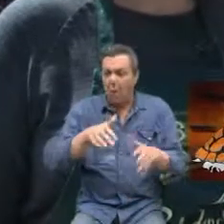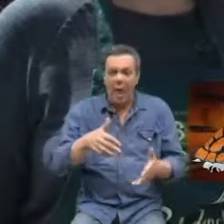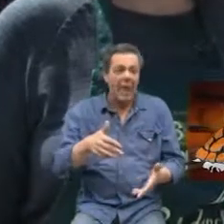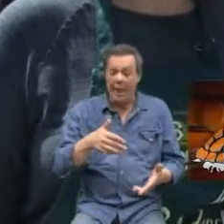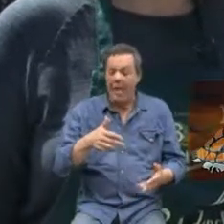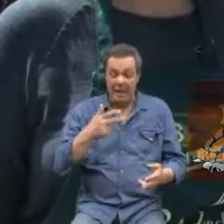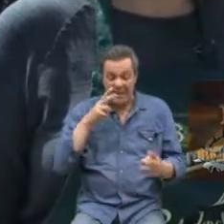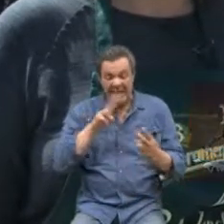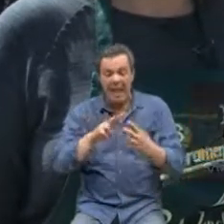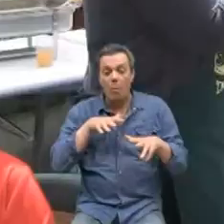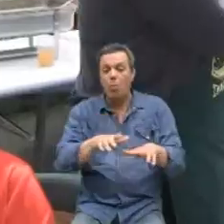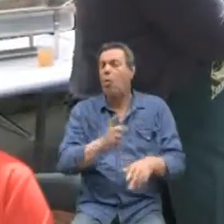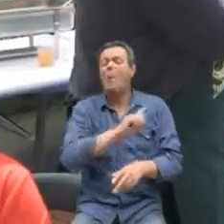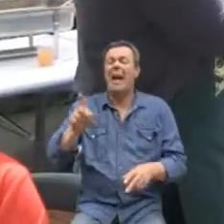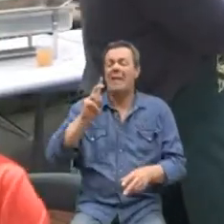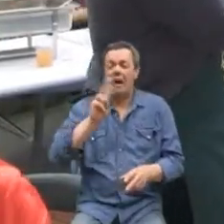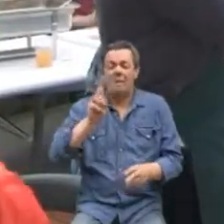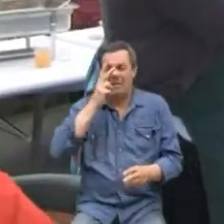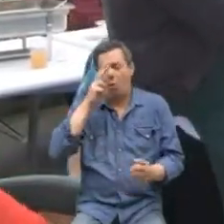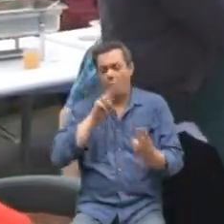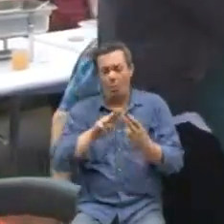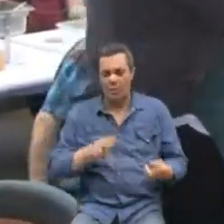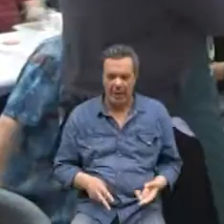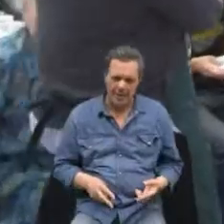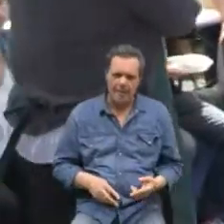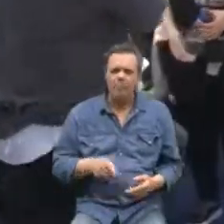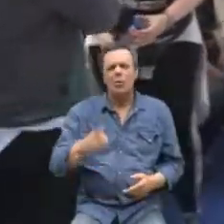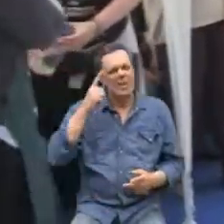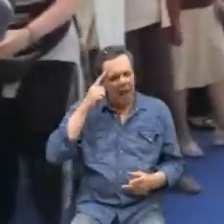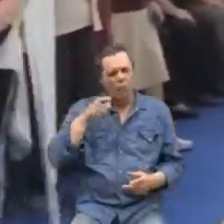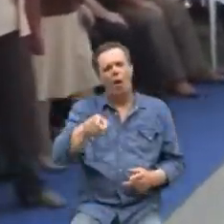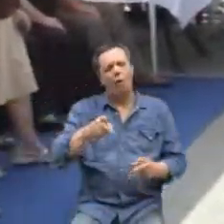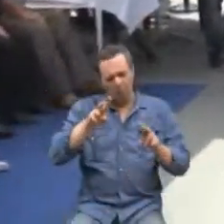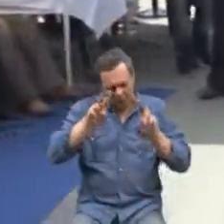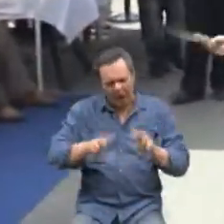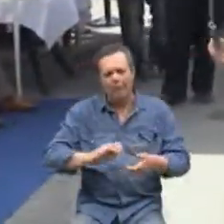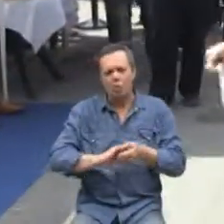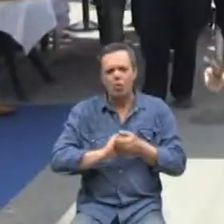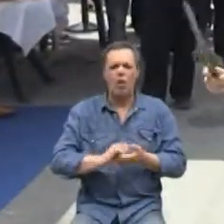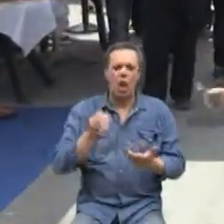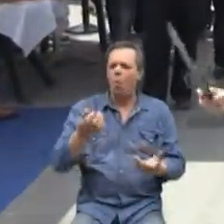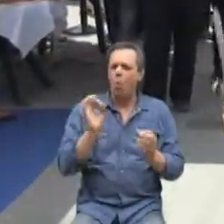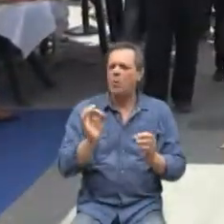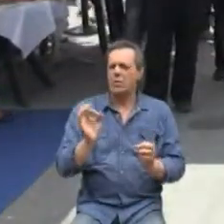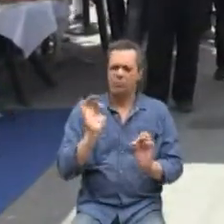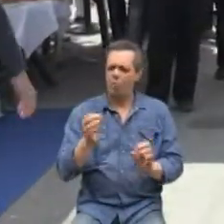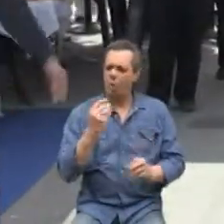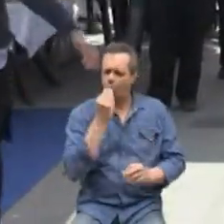a nikad ih nismo upoznali. U Gupčevoj ulici znaju da je pravo druženje druženje uz dobru hranu i dobru